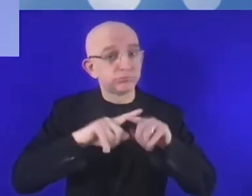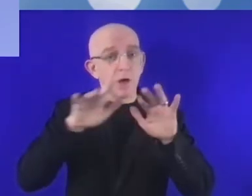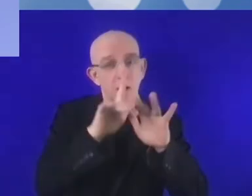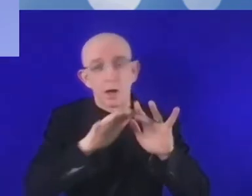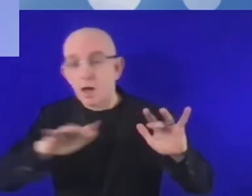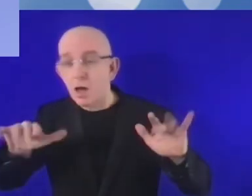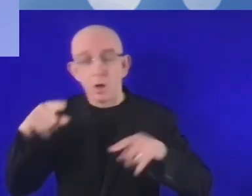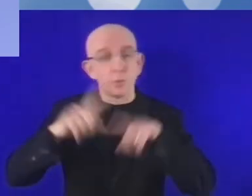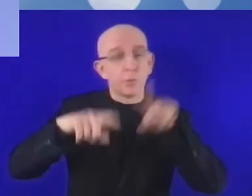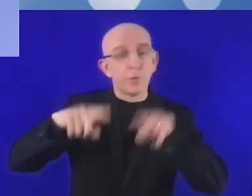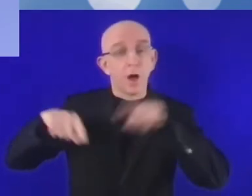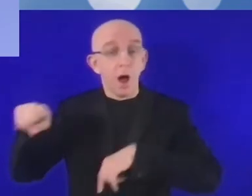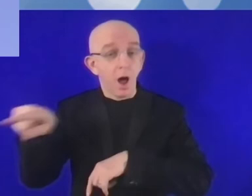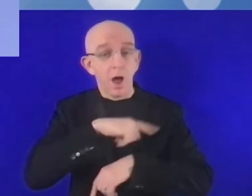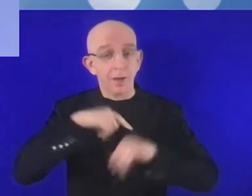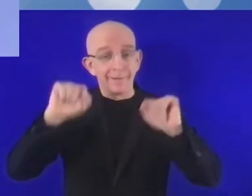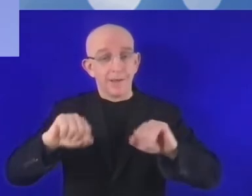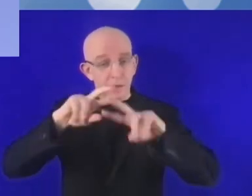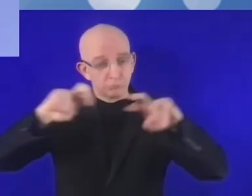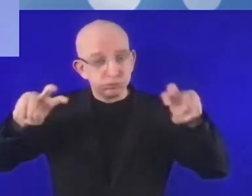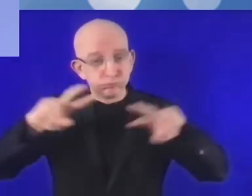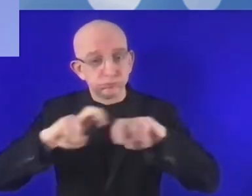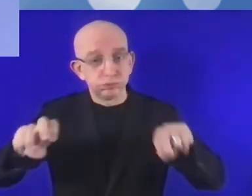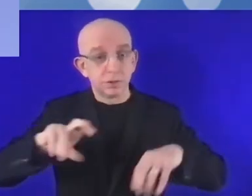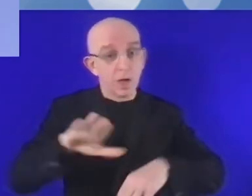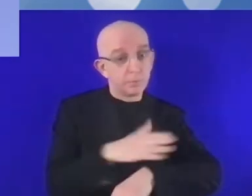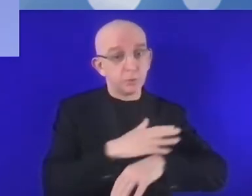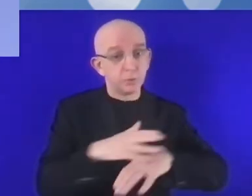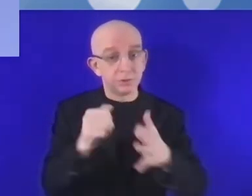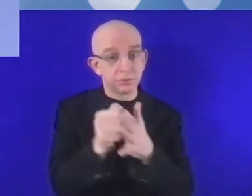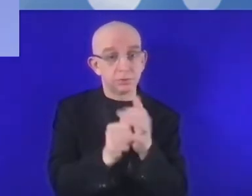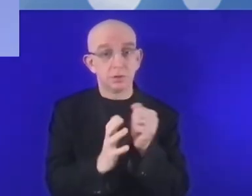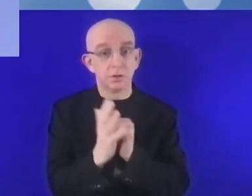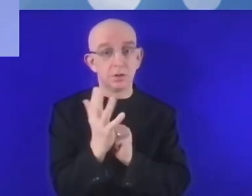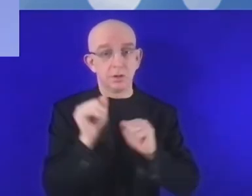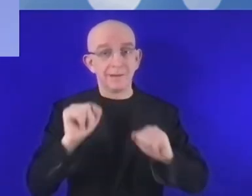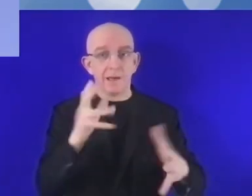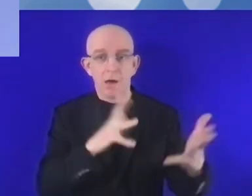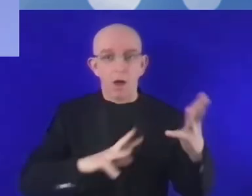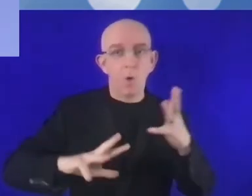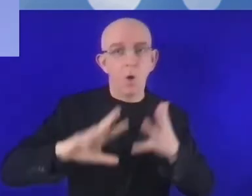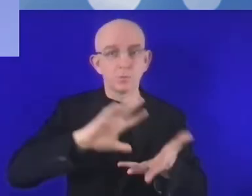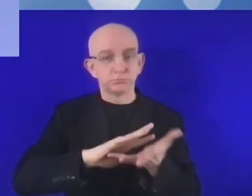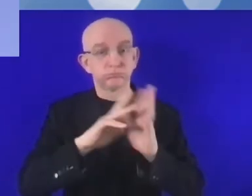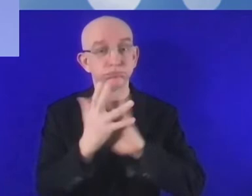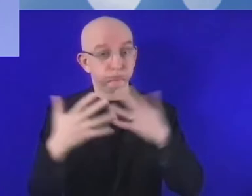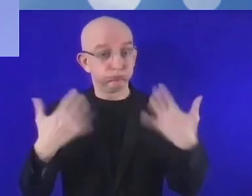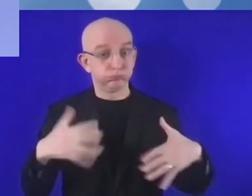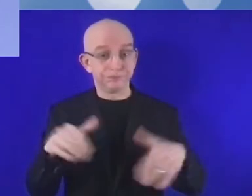الاعتبار، فنلاحظ أن للموسيقى تأثير بيولوجي مباشر على بدننا وجسمنا.